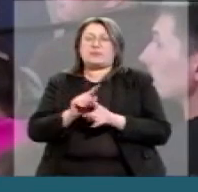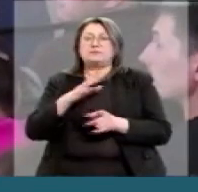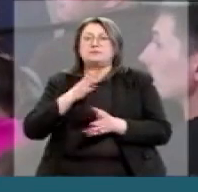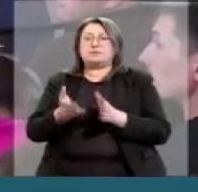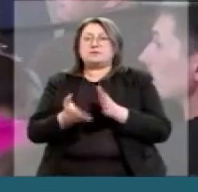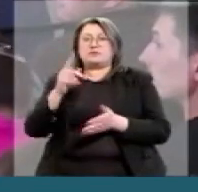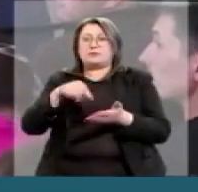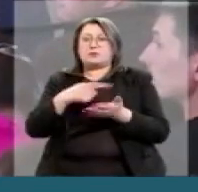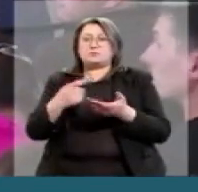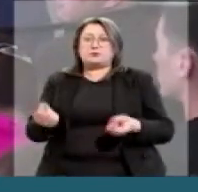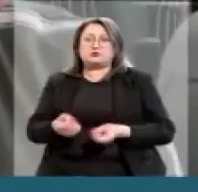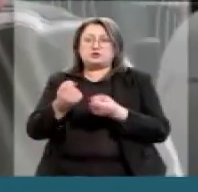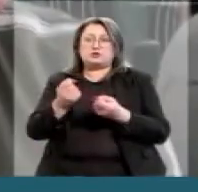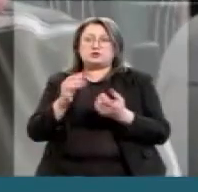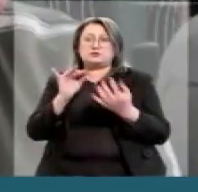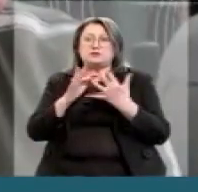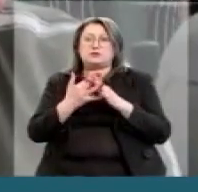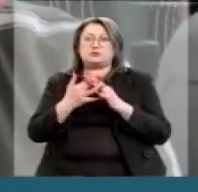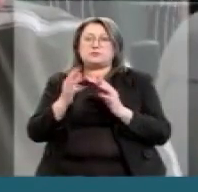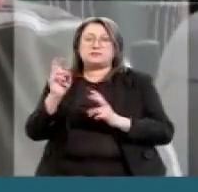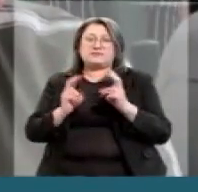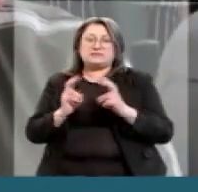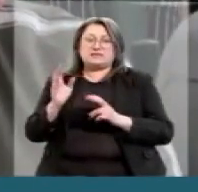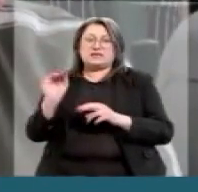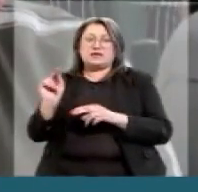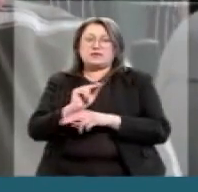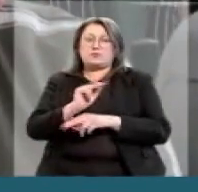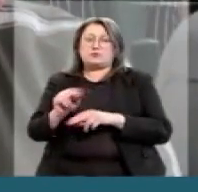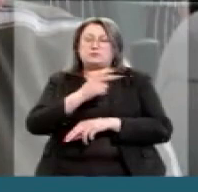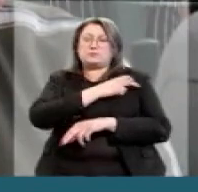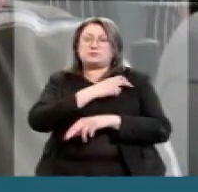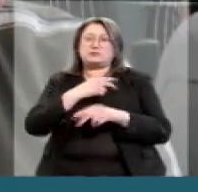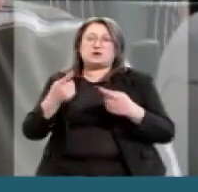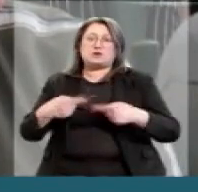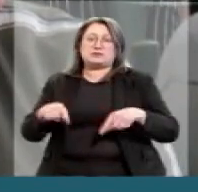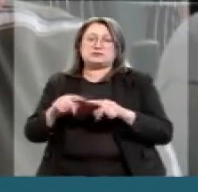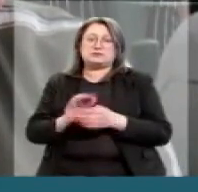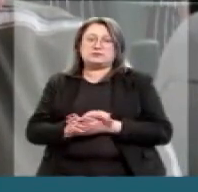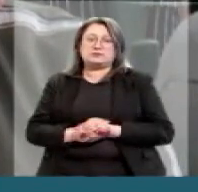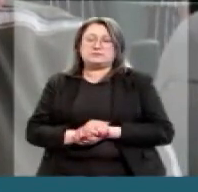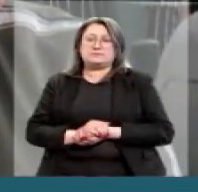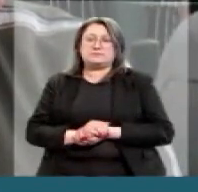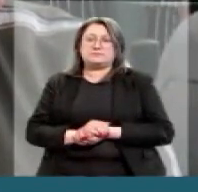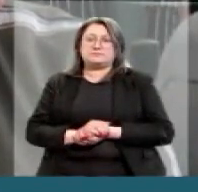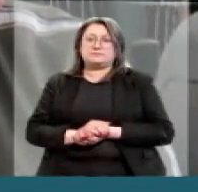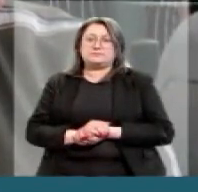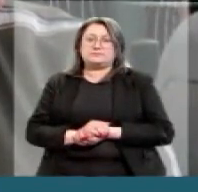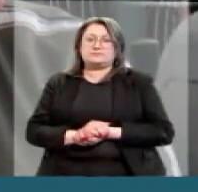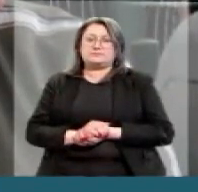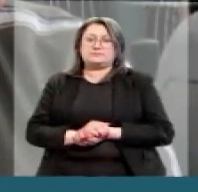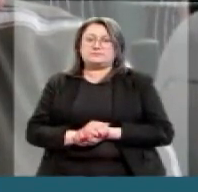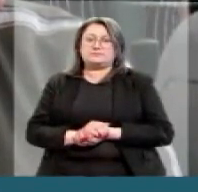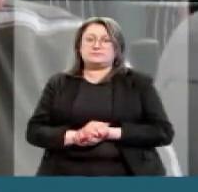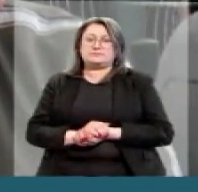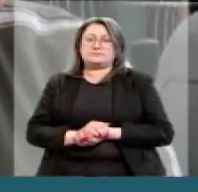жөндеу мәселелері де көтерілді. Цифрлық технологияларда қалыс қалған жоқ. Ауыл тұрғыны Анастасия ауылдағы интернет жылдамдығы